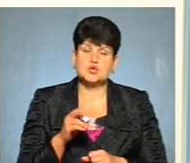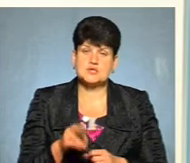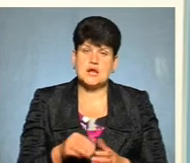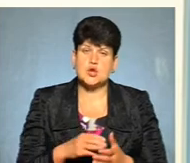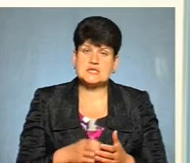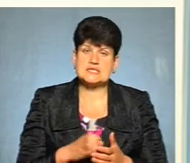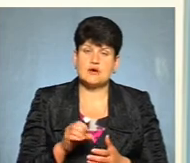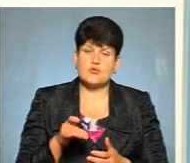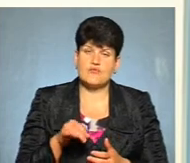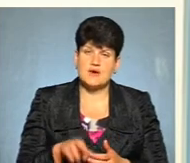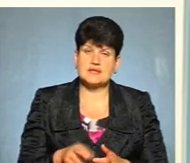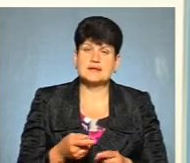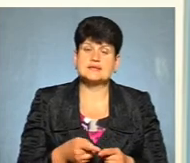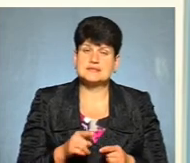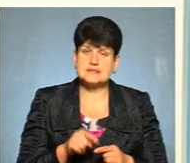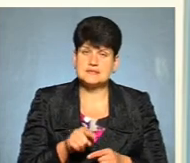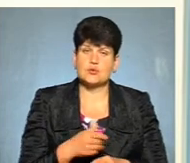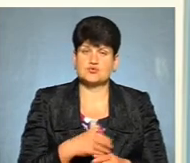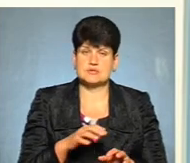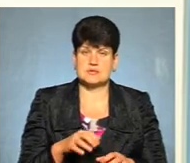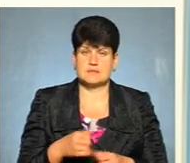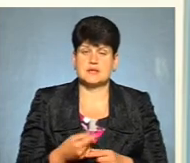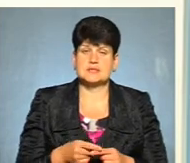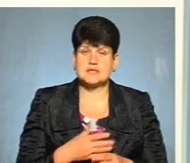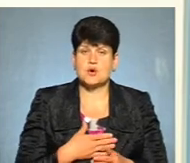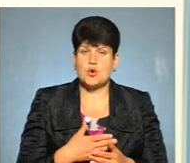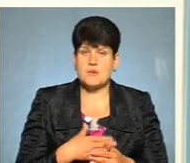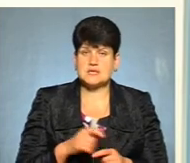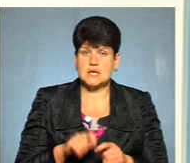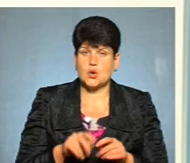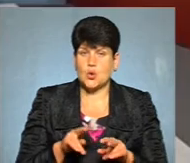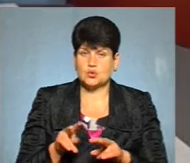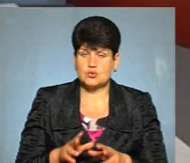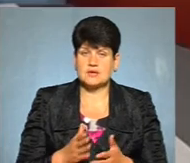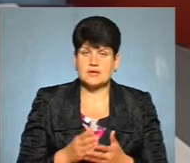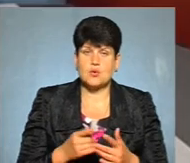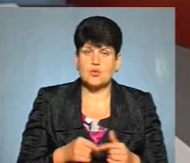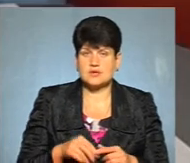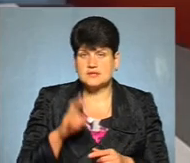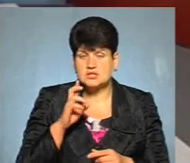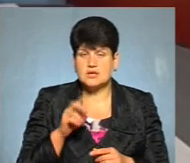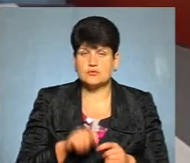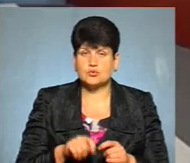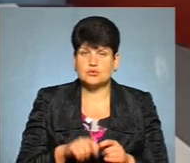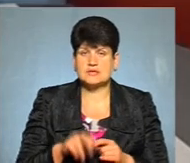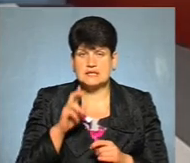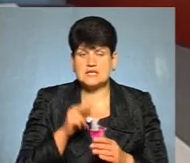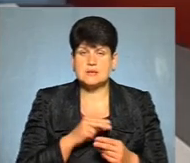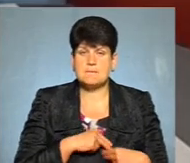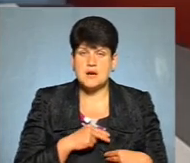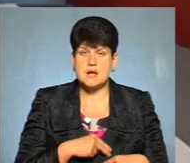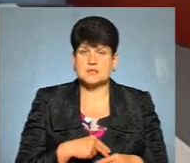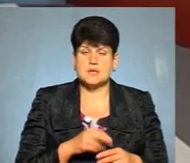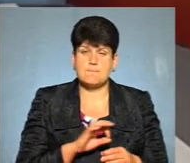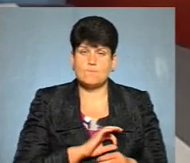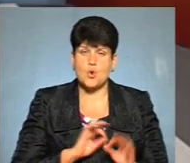страхування. Ці функції хочуть від нас забрати. Це громадський контроль, наголошую. Є органи державного контролю, там Держпраці, прокуратура, а